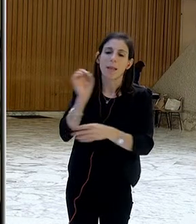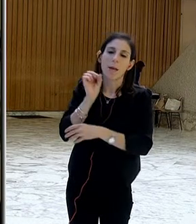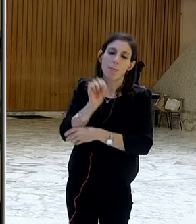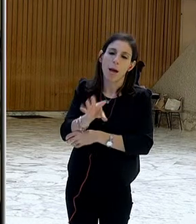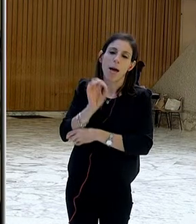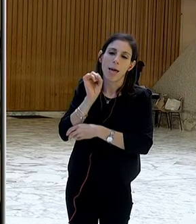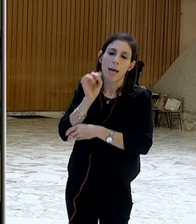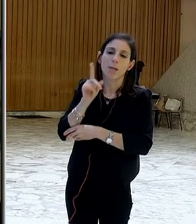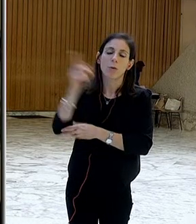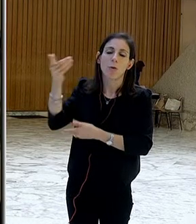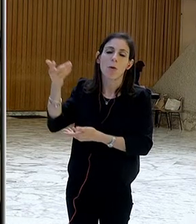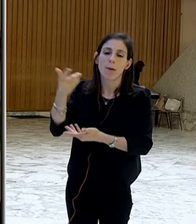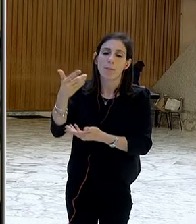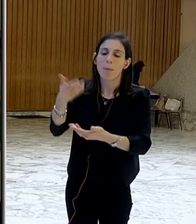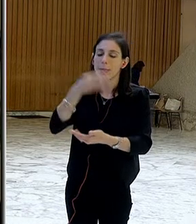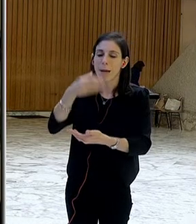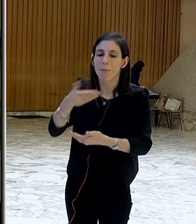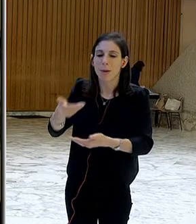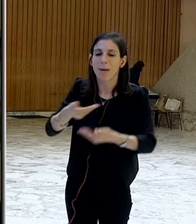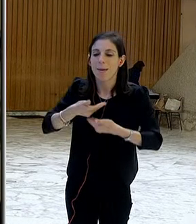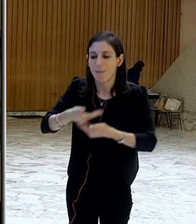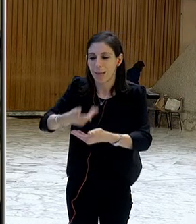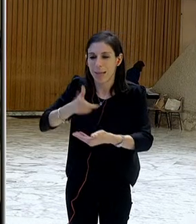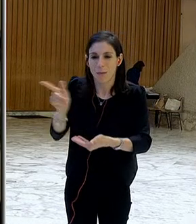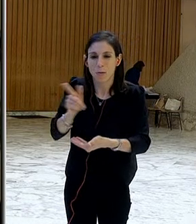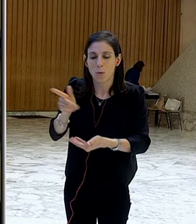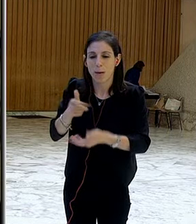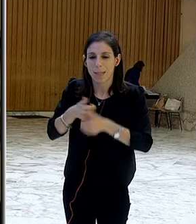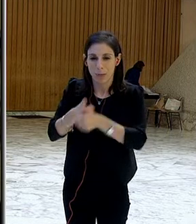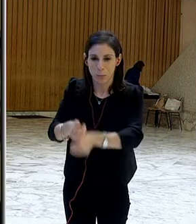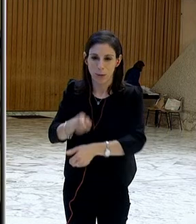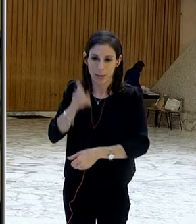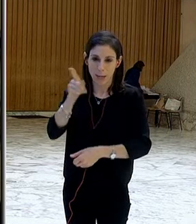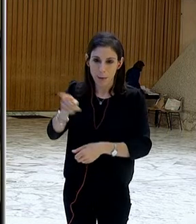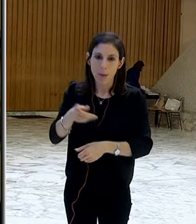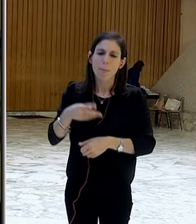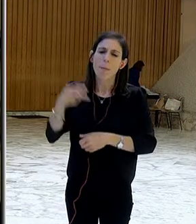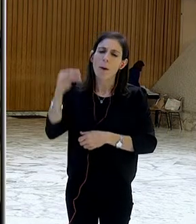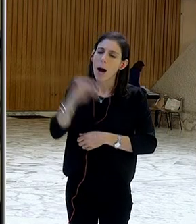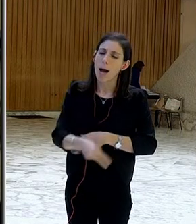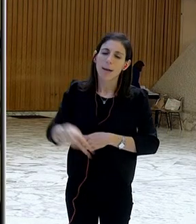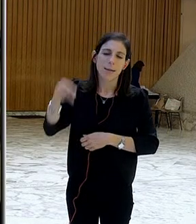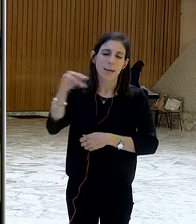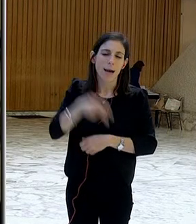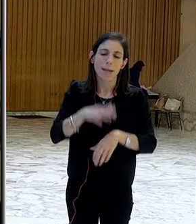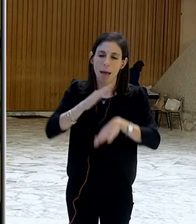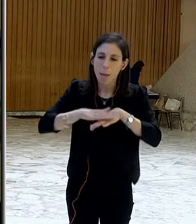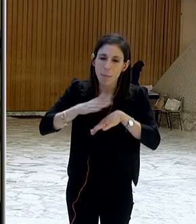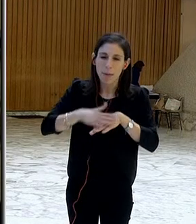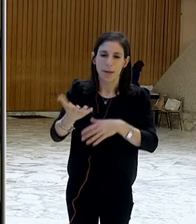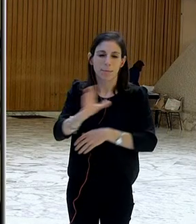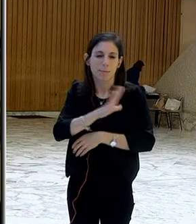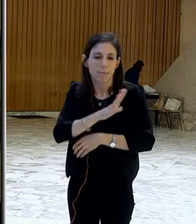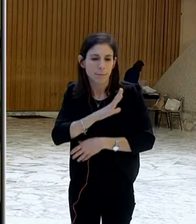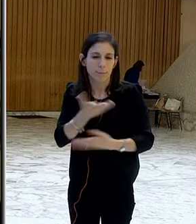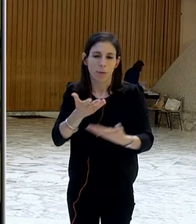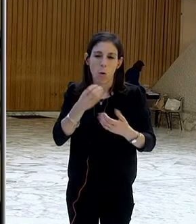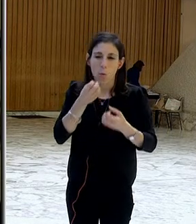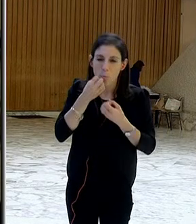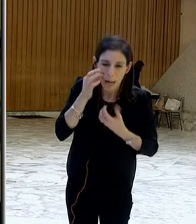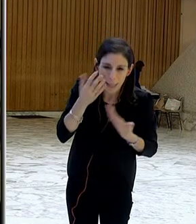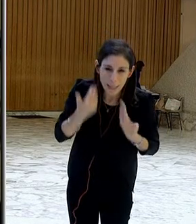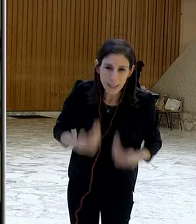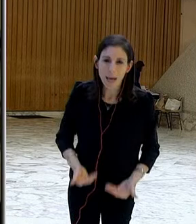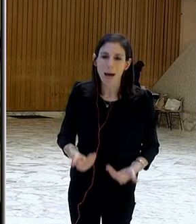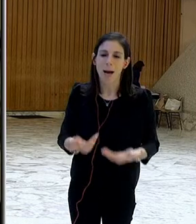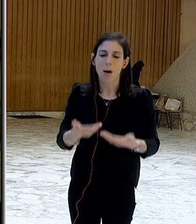Elles ont été des années riches d'expériences, de prières, d'activités ensemble et de solidarité. Nous avons redécouvert la beauté du